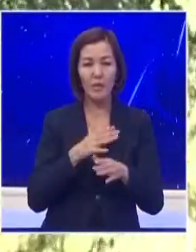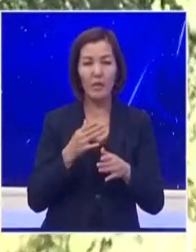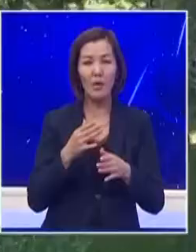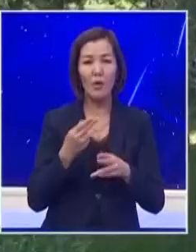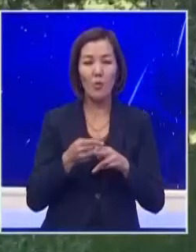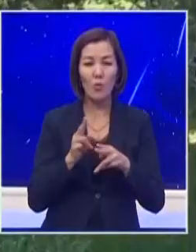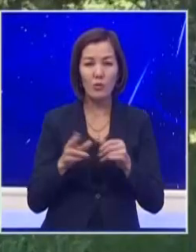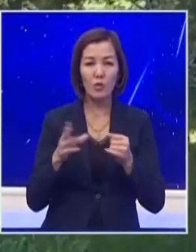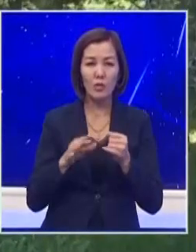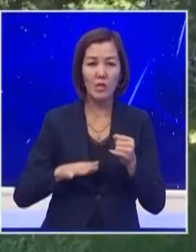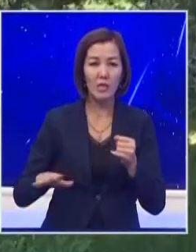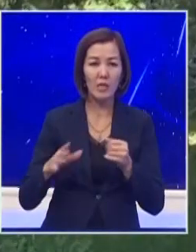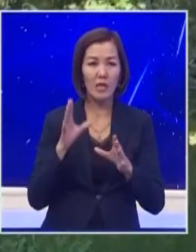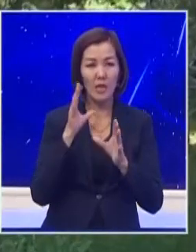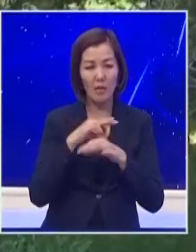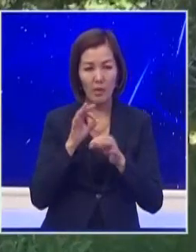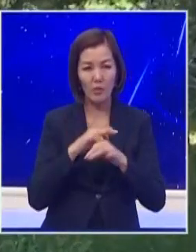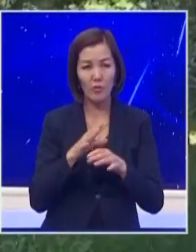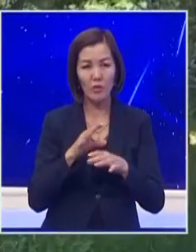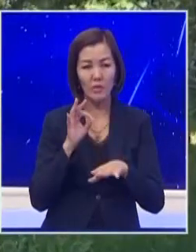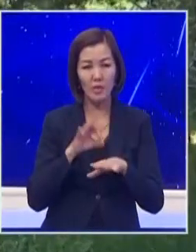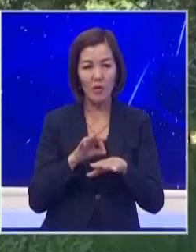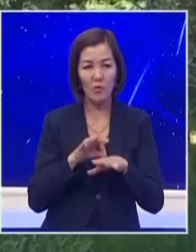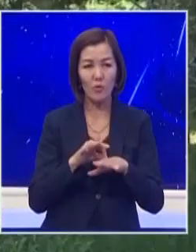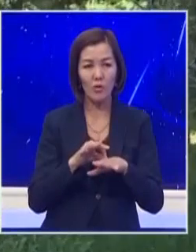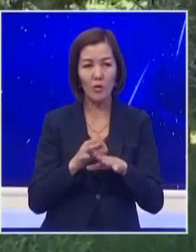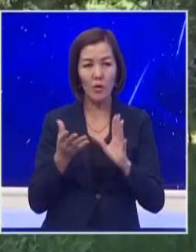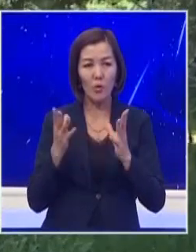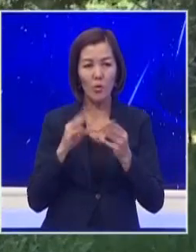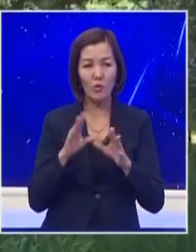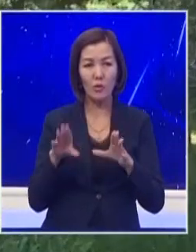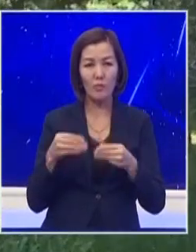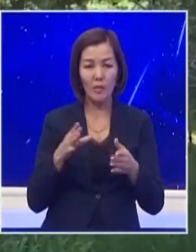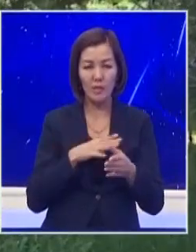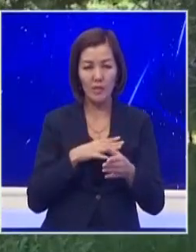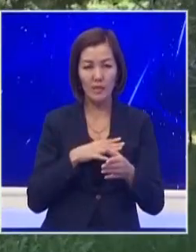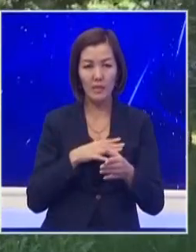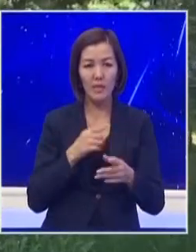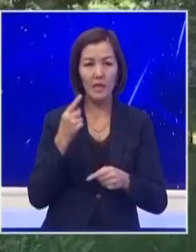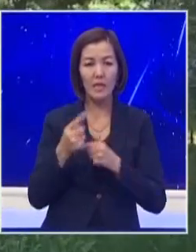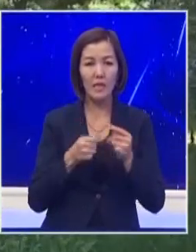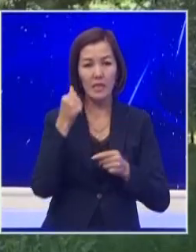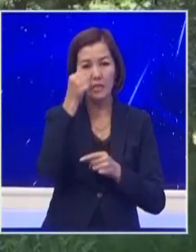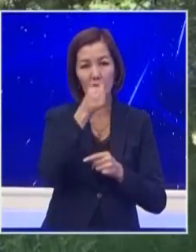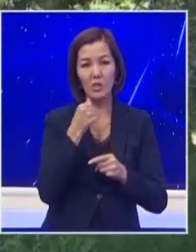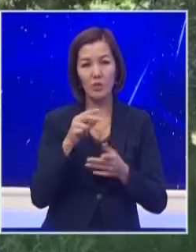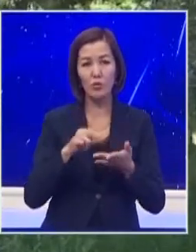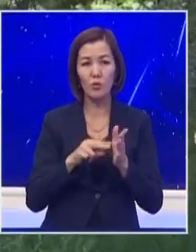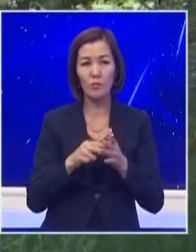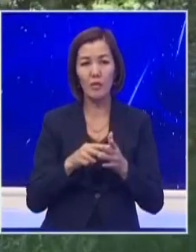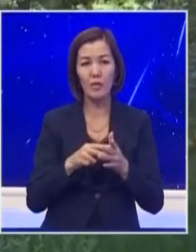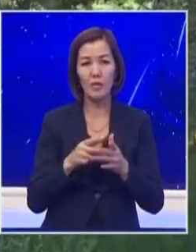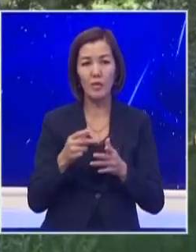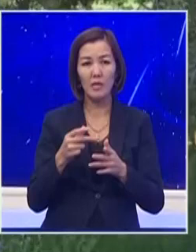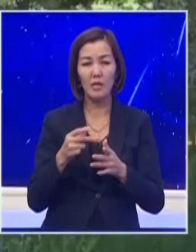ауруға лабораториялық сынақ анықтама қорытынды берсе, біз оны келесі жылы жоспарлы егу